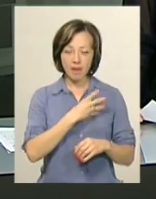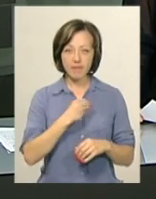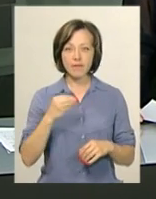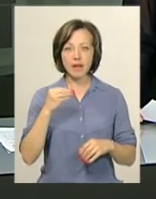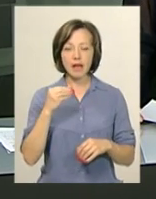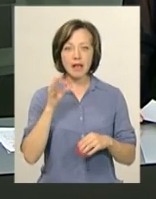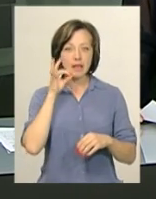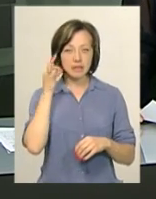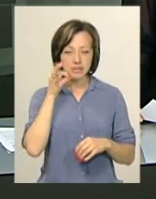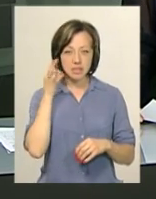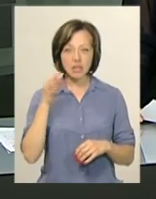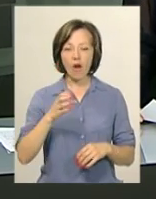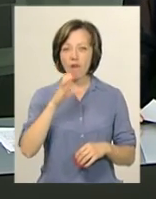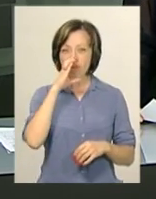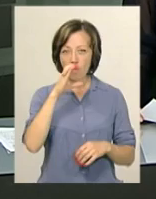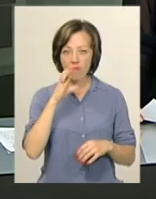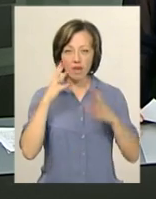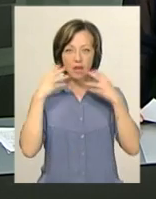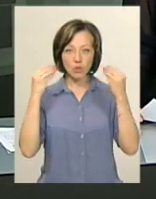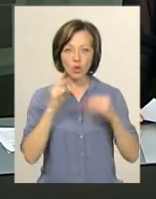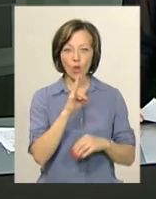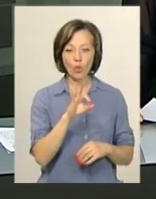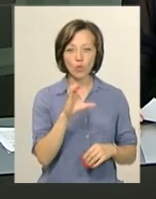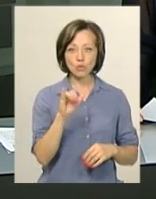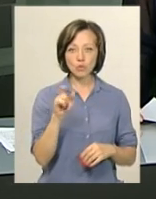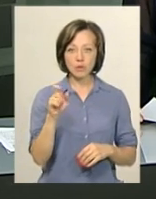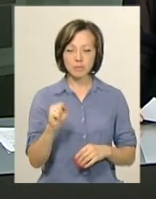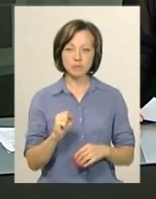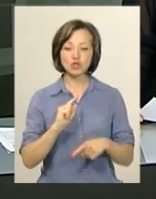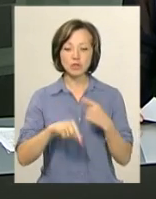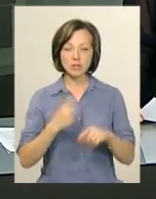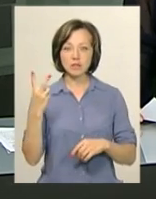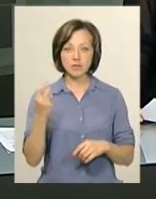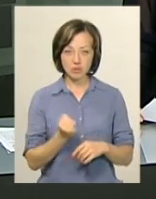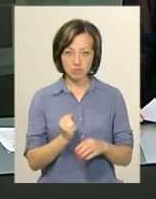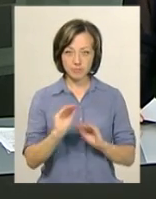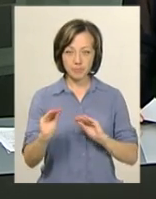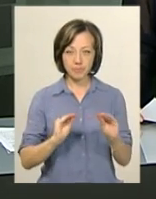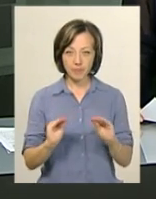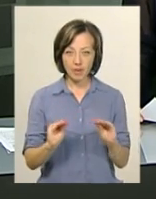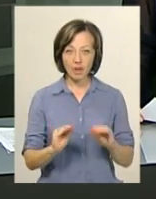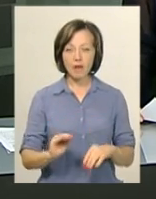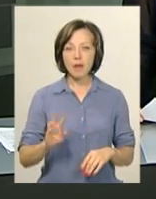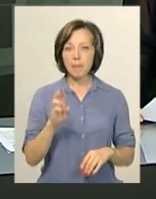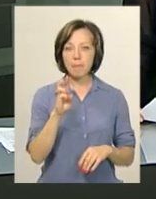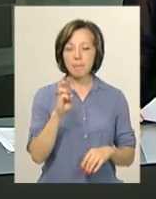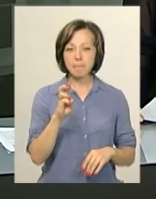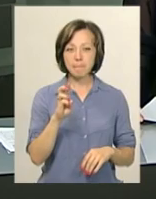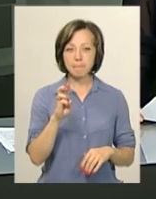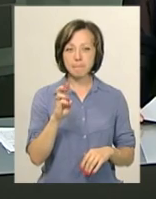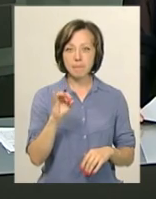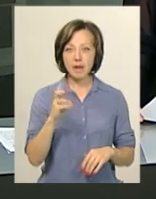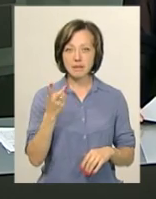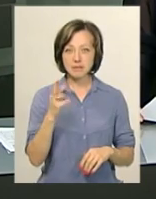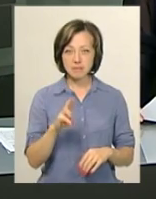єнотів і носух. Вольєри для ведмедів облаштують за 2 тижні, каже Сергій Пальохін. Нагадаю, у березні він перевіз